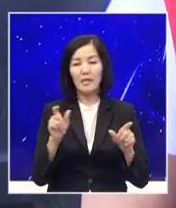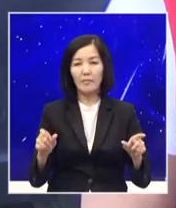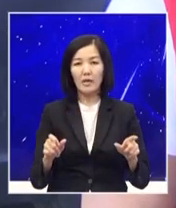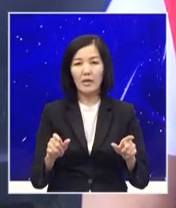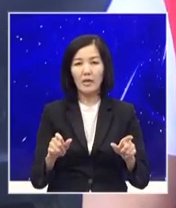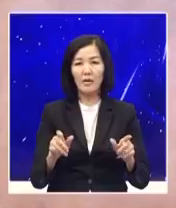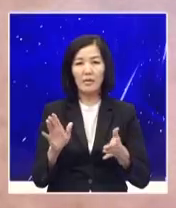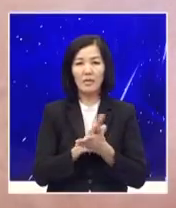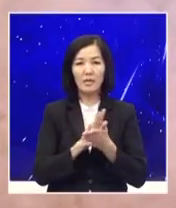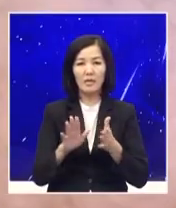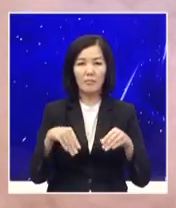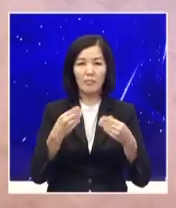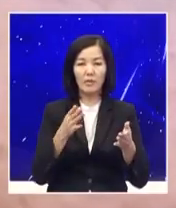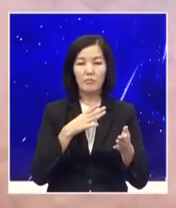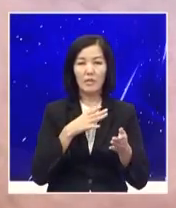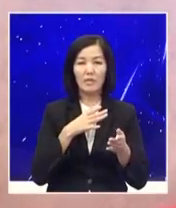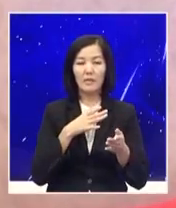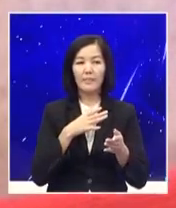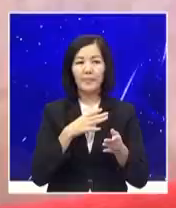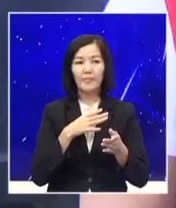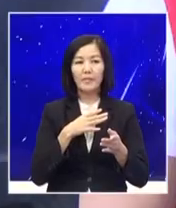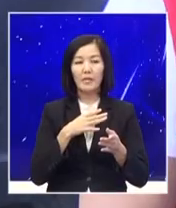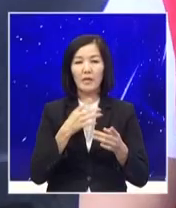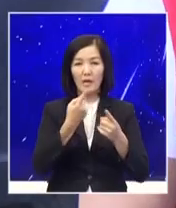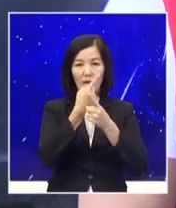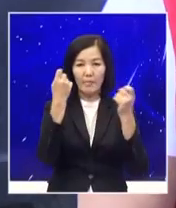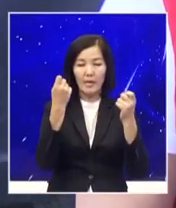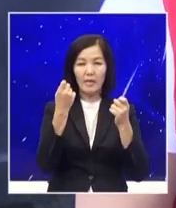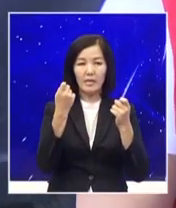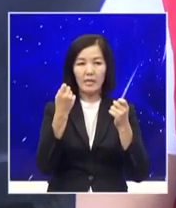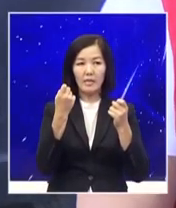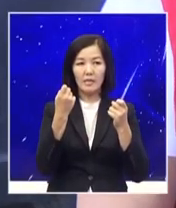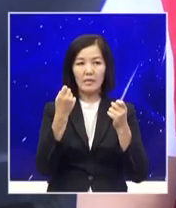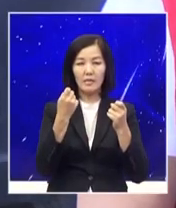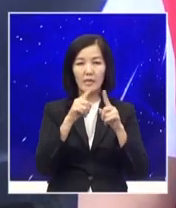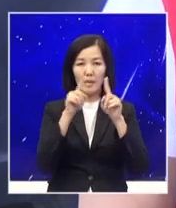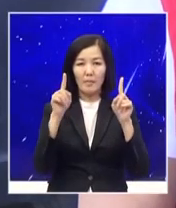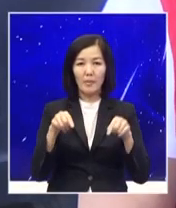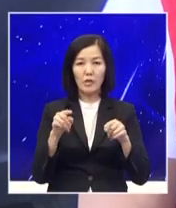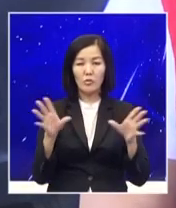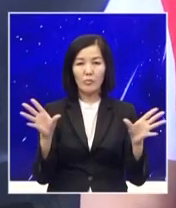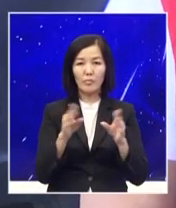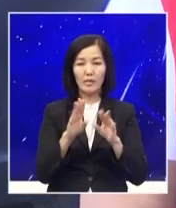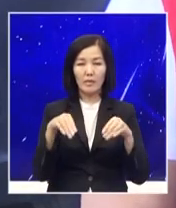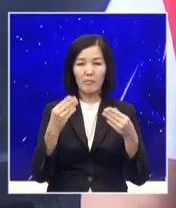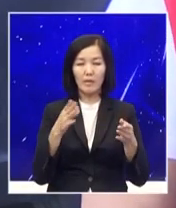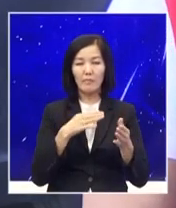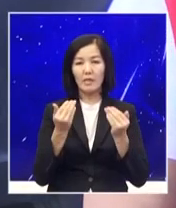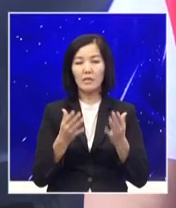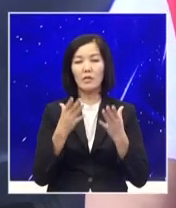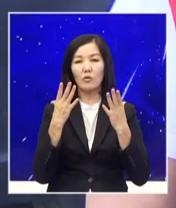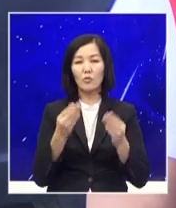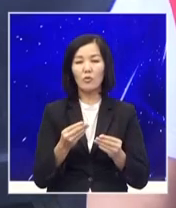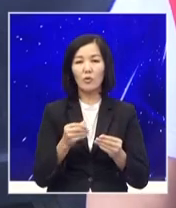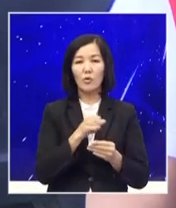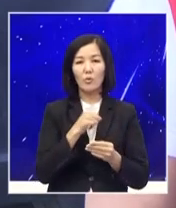адамдарға таратып жүрміз. Басқа бізде жұмыстар мынау информационный материал дейді, брошюраларды қоса береміз. Өйткені қазіргі кезде адам